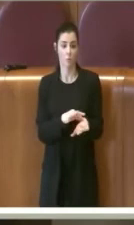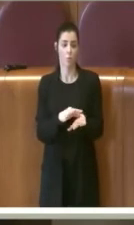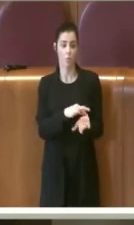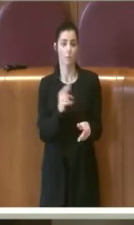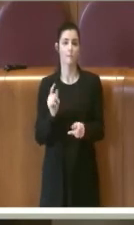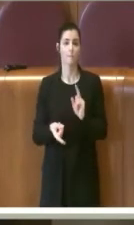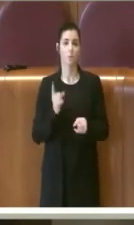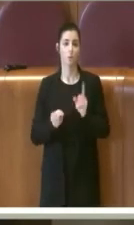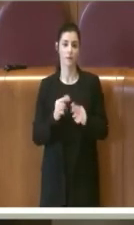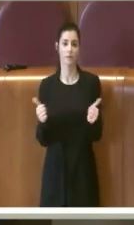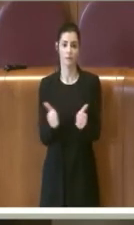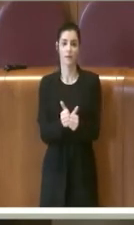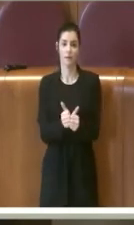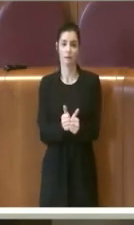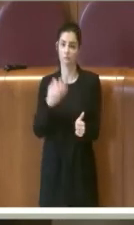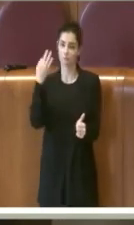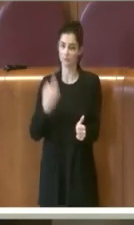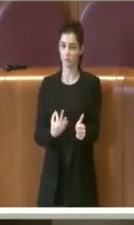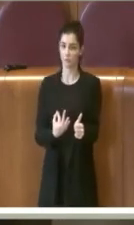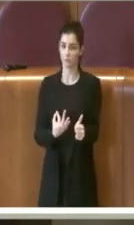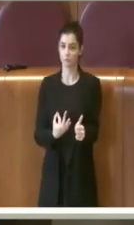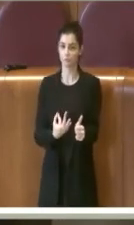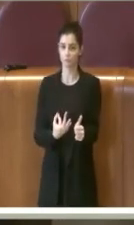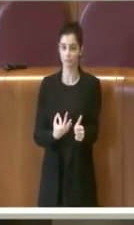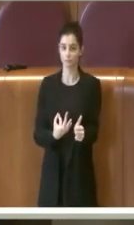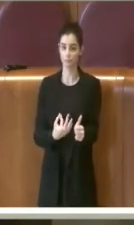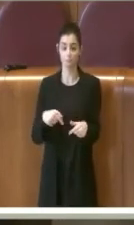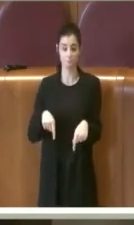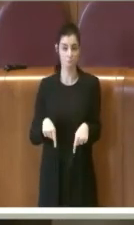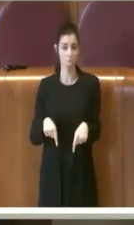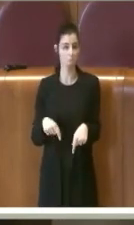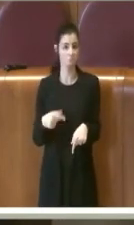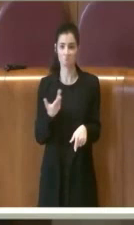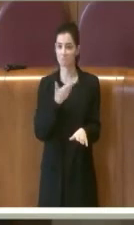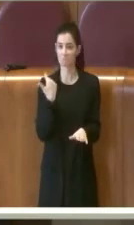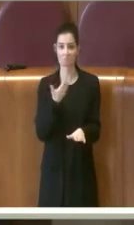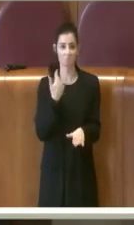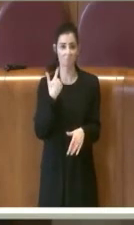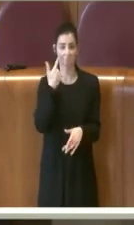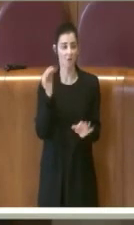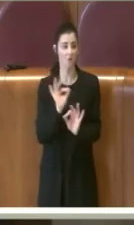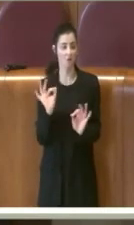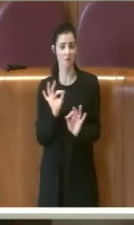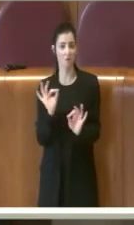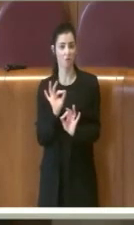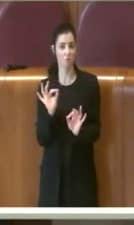politica molto ferma e seria. Io tutto questo non l'ho visto, quindi se sommo un po'